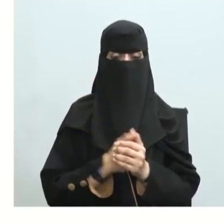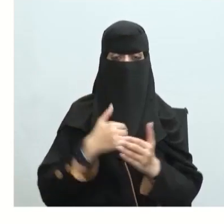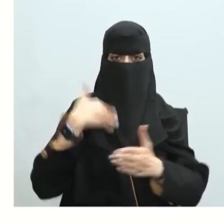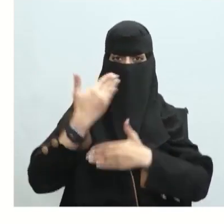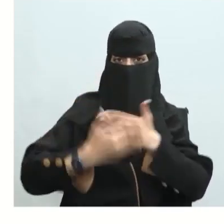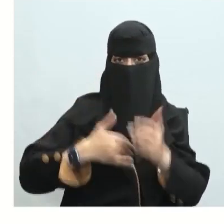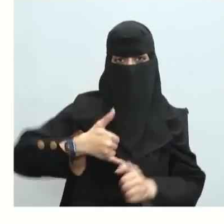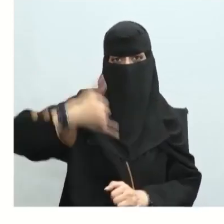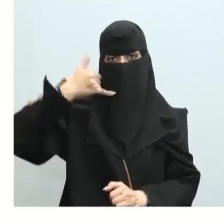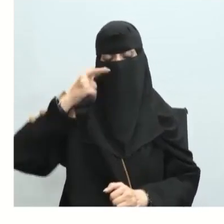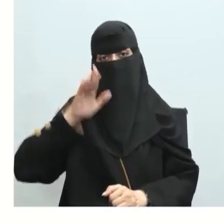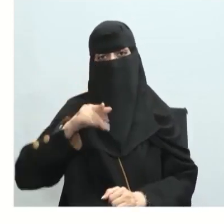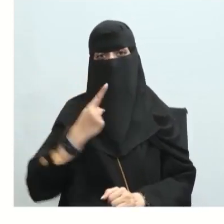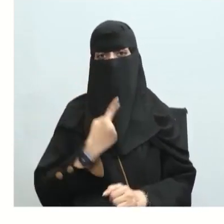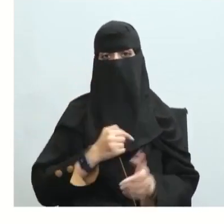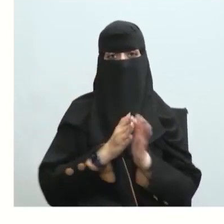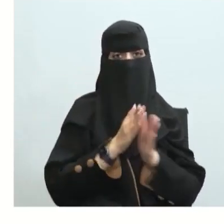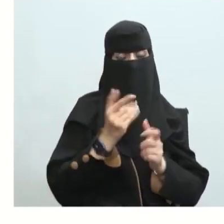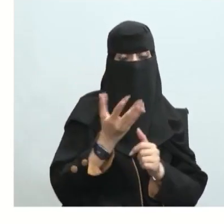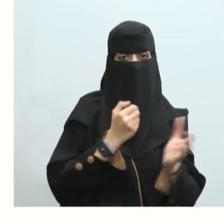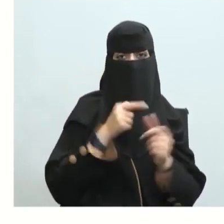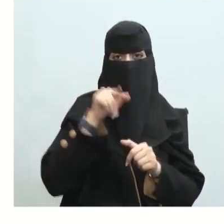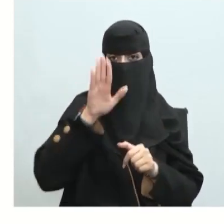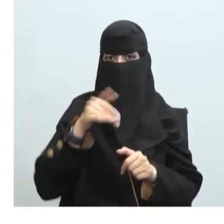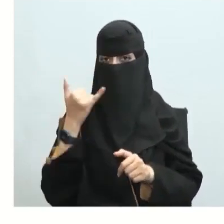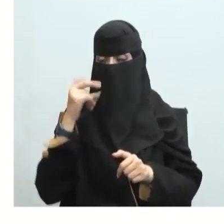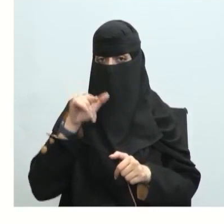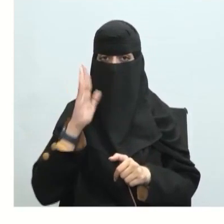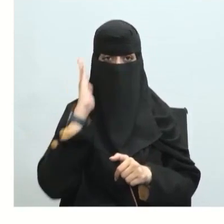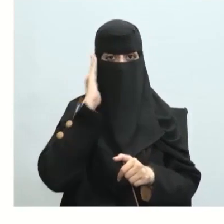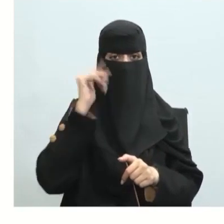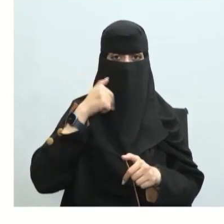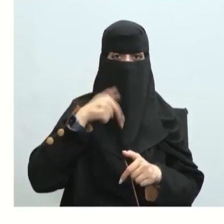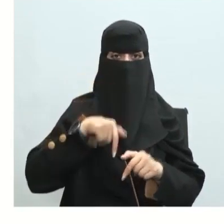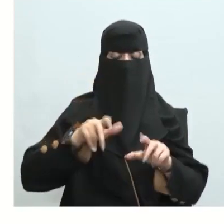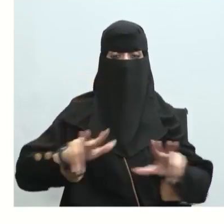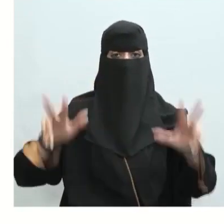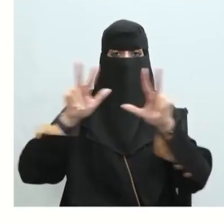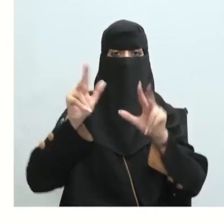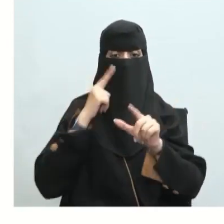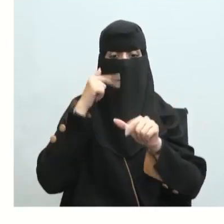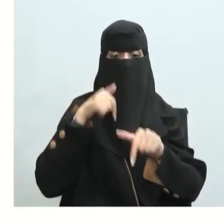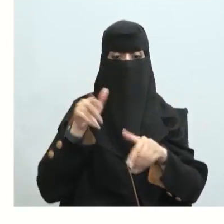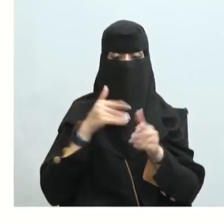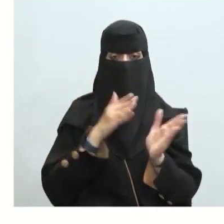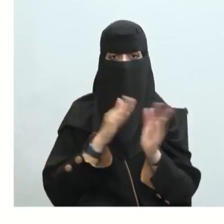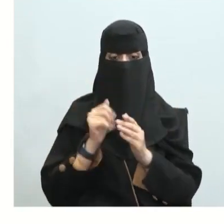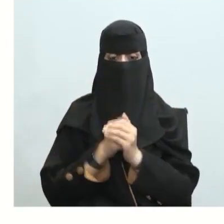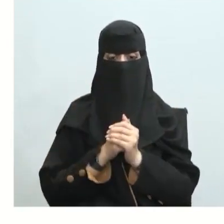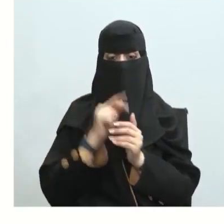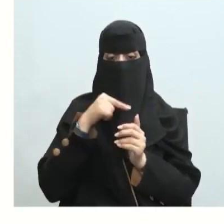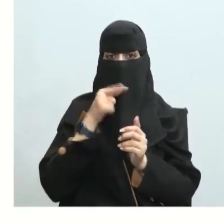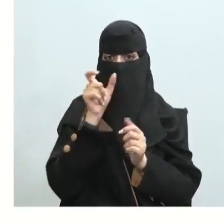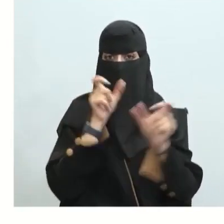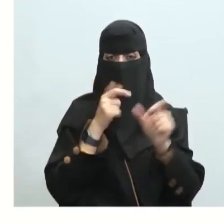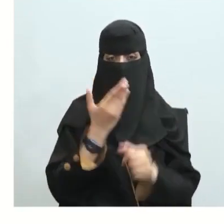بالاتصال واستمتع باحدث قنوات المعلومات العربيه عبر هاتفك هذا اعلان عرض تسويقي ما الالفاظ